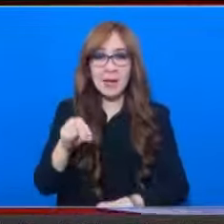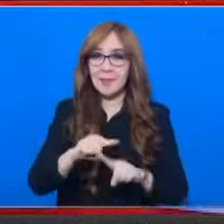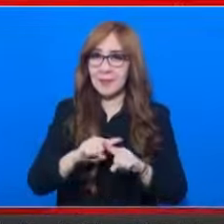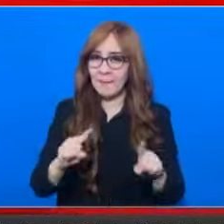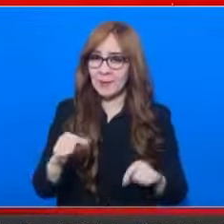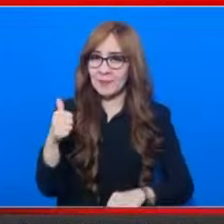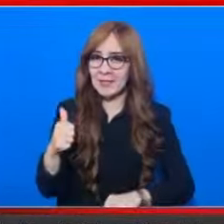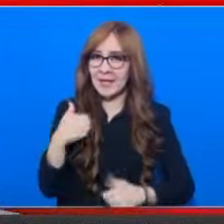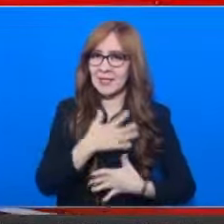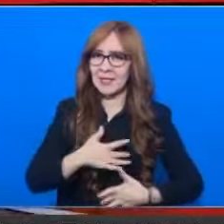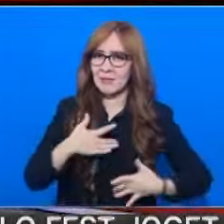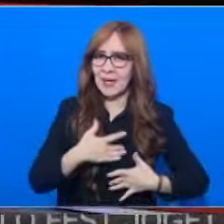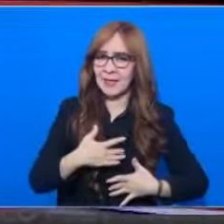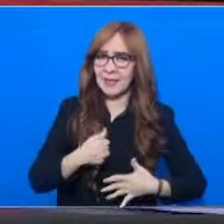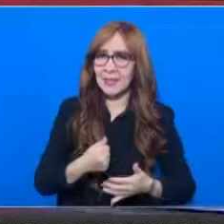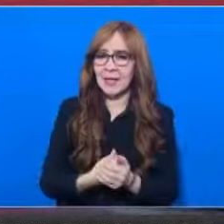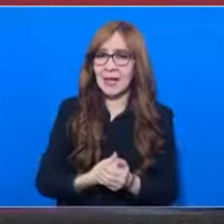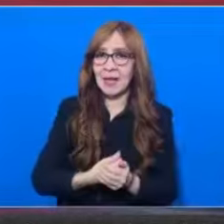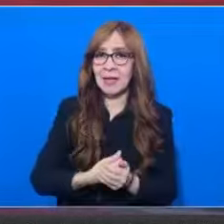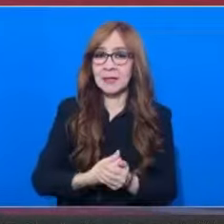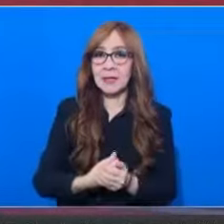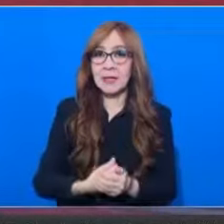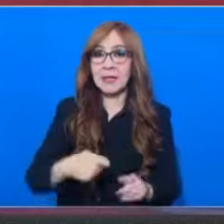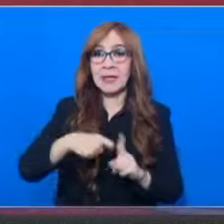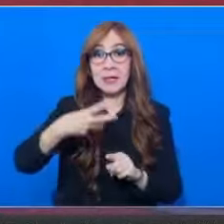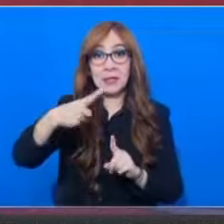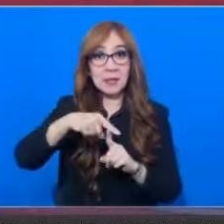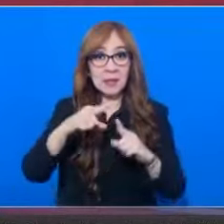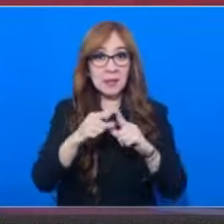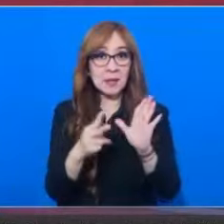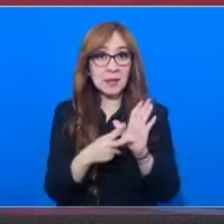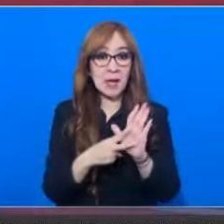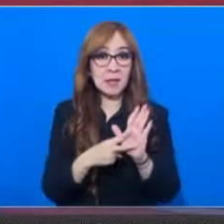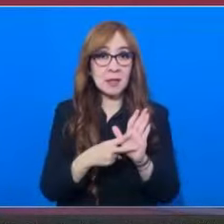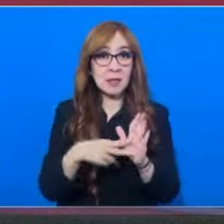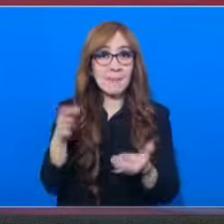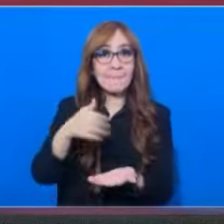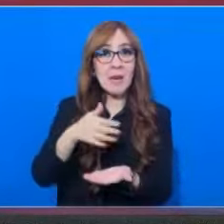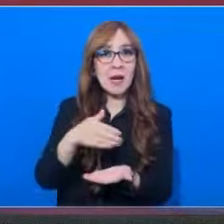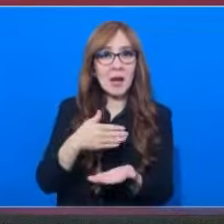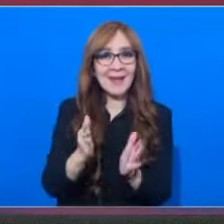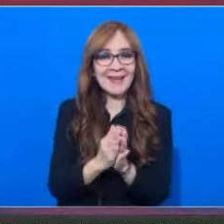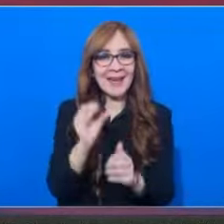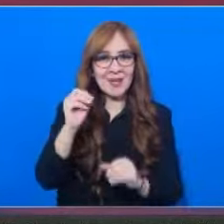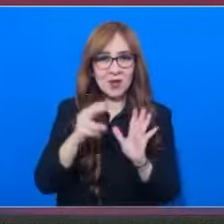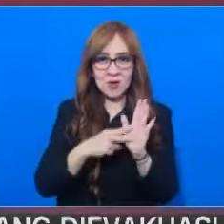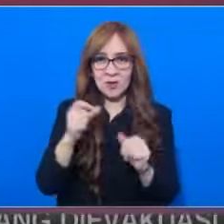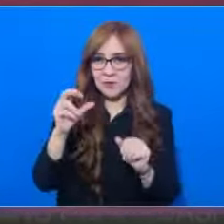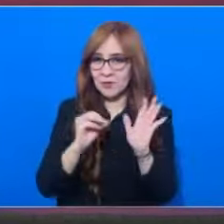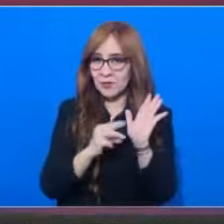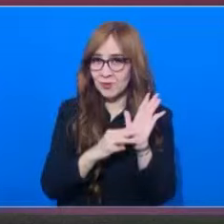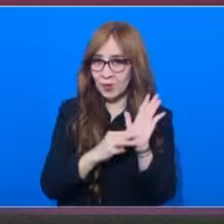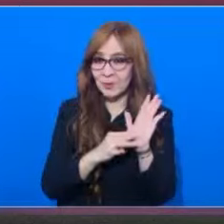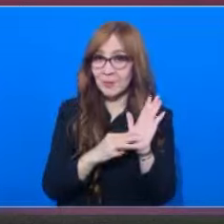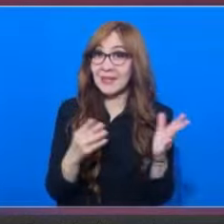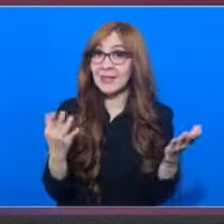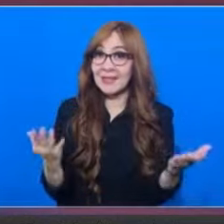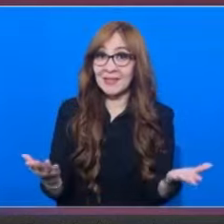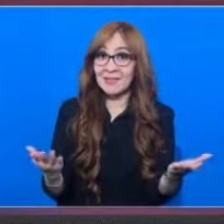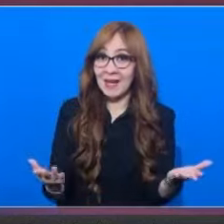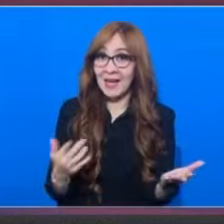dinikmati bersama dengan sambal kecap, melainkan disajikan dengan ketan bakar dan oncom. Seperti apa lezatnya? Kiki Haryadi dan jurnalis foto